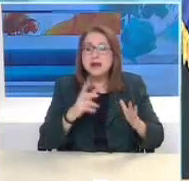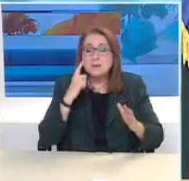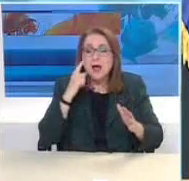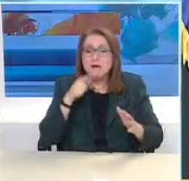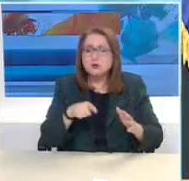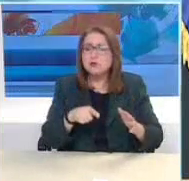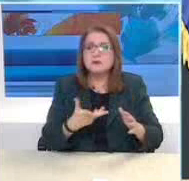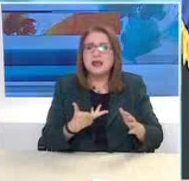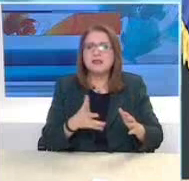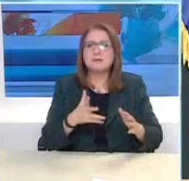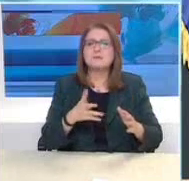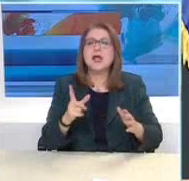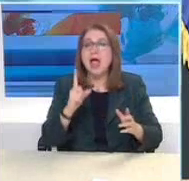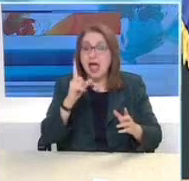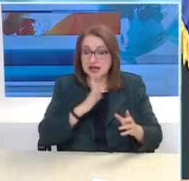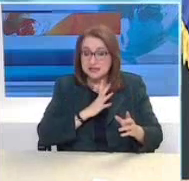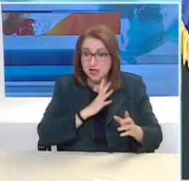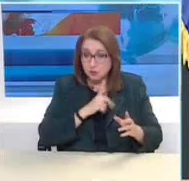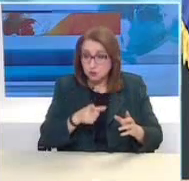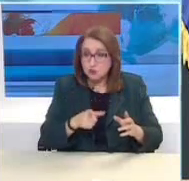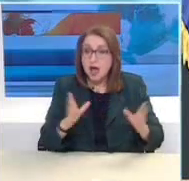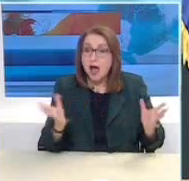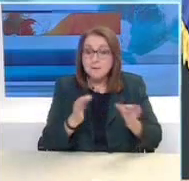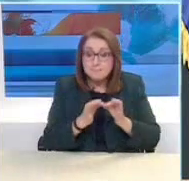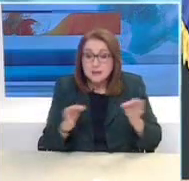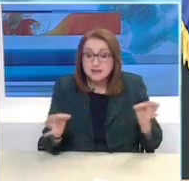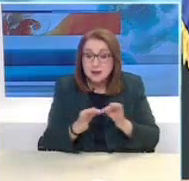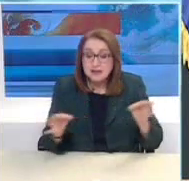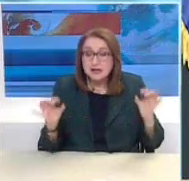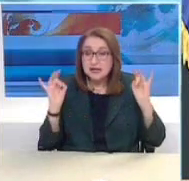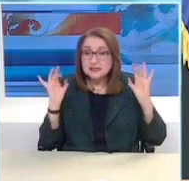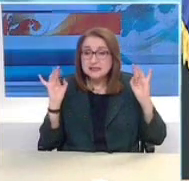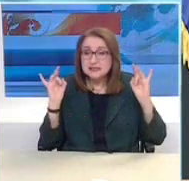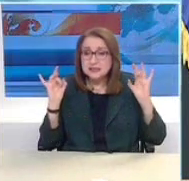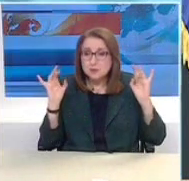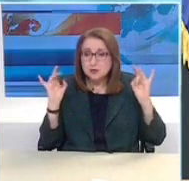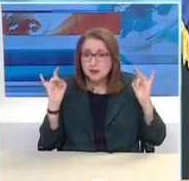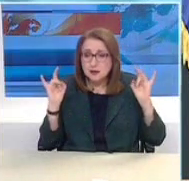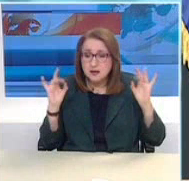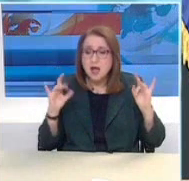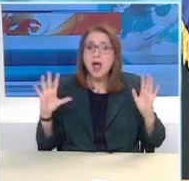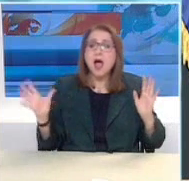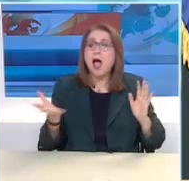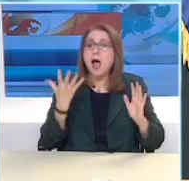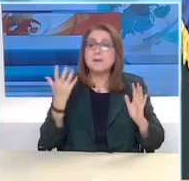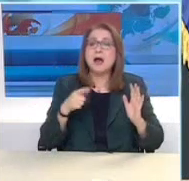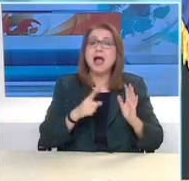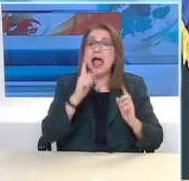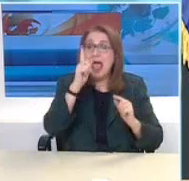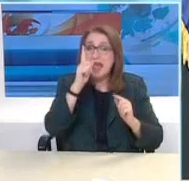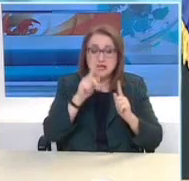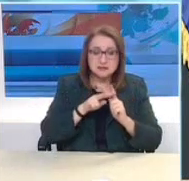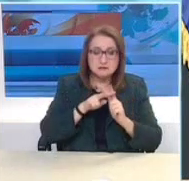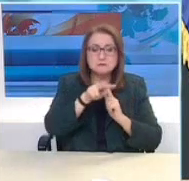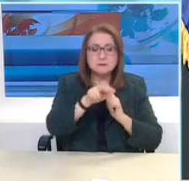άνθρωπο, δηλαδή αν τον αφήσεις χωρίς μέτρα και έχει ένα ρο-0 πάνω από το 2, θα κολλήσει ο ένας τουλάχιστον